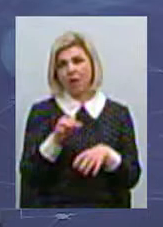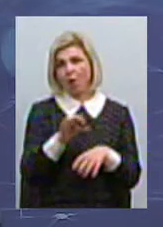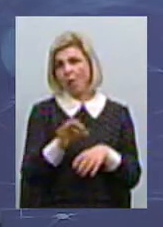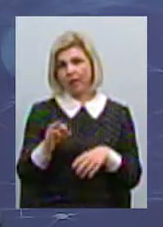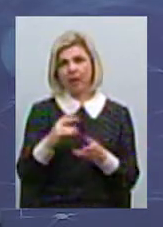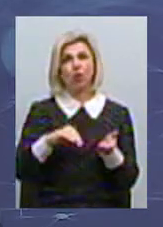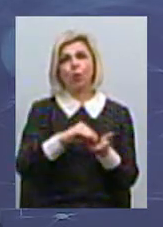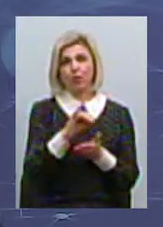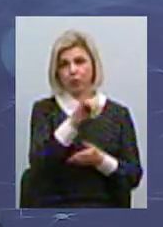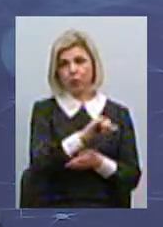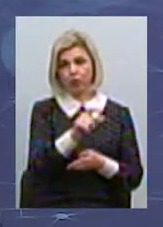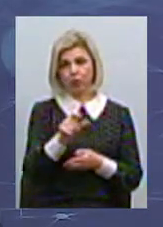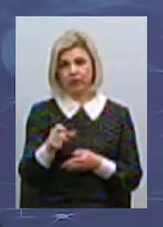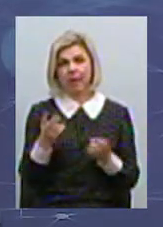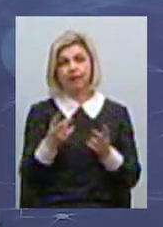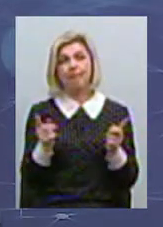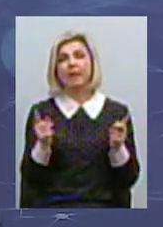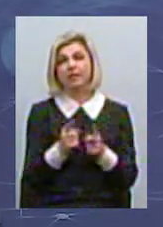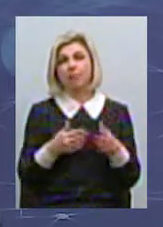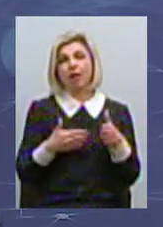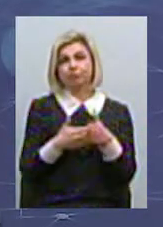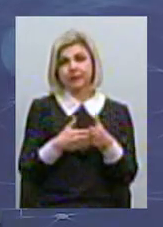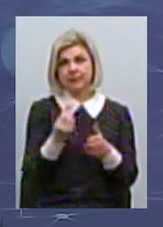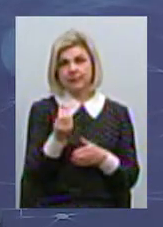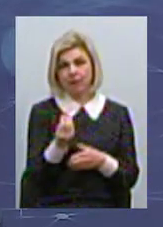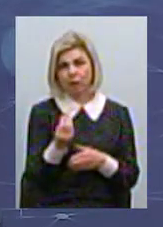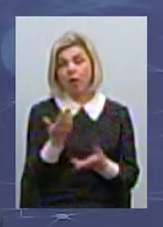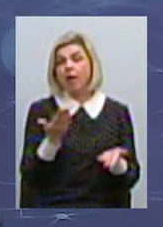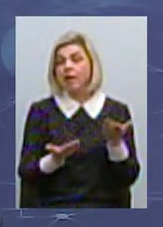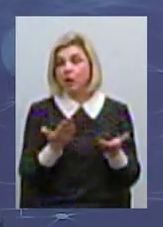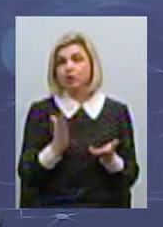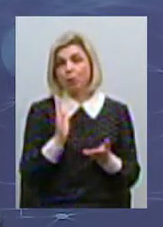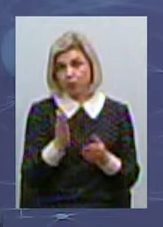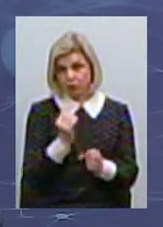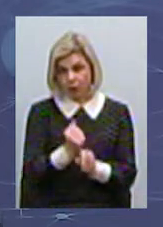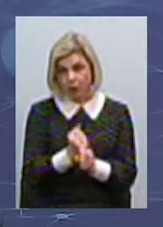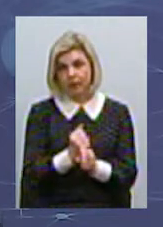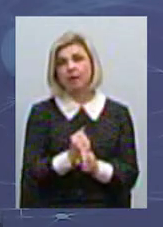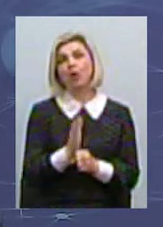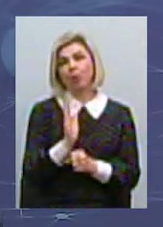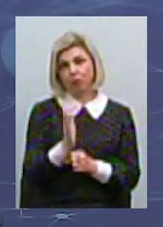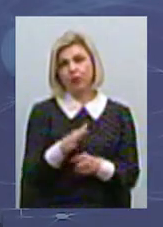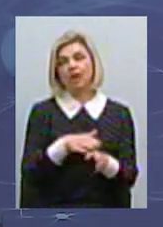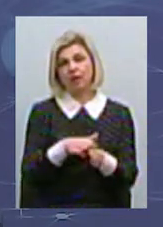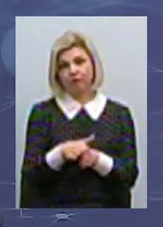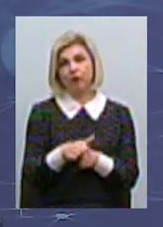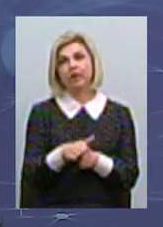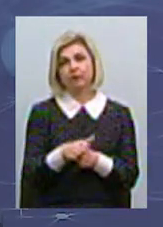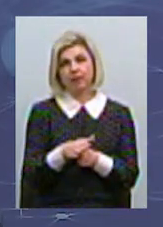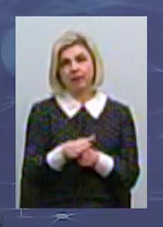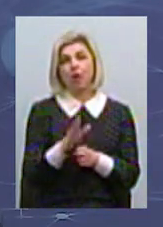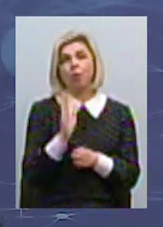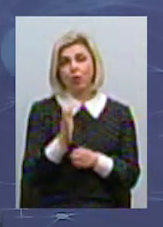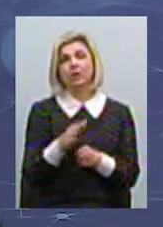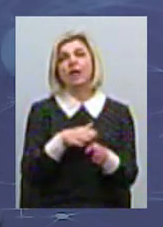викупили у людей, да, треба якусь мінімальну граничну ціну. Якщо це буде створено, то буде реалізовано цей інститут. Я думаю, що він